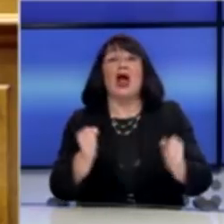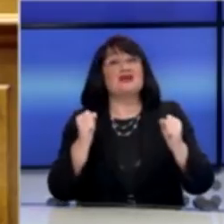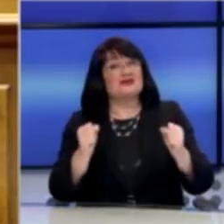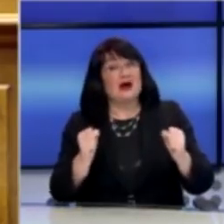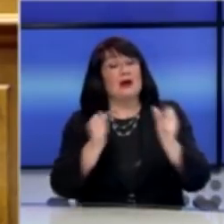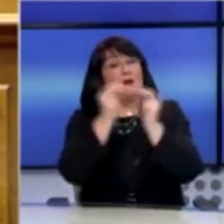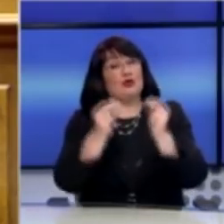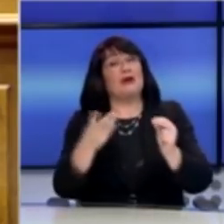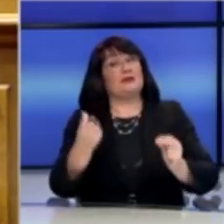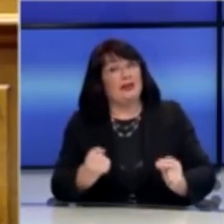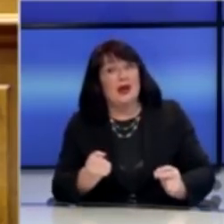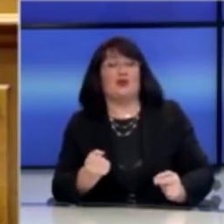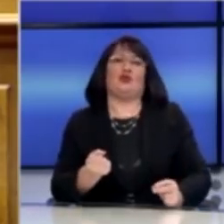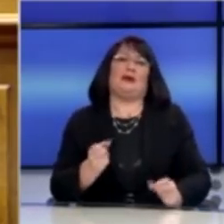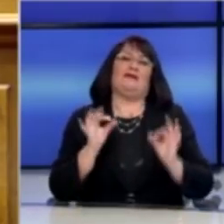ασφάλεια, την